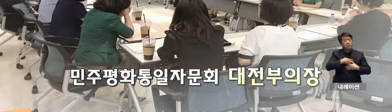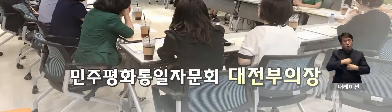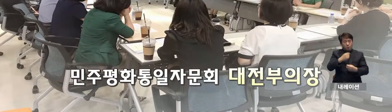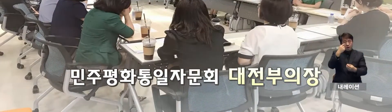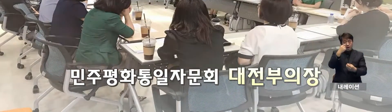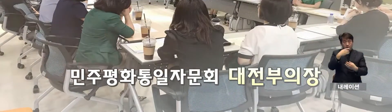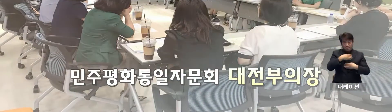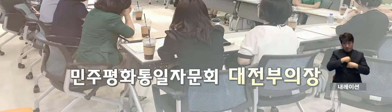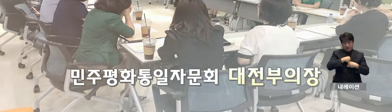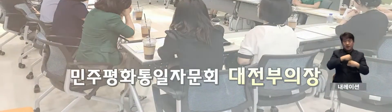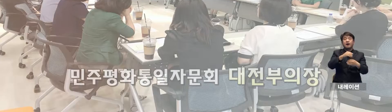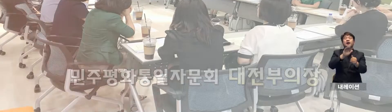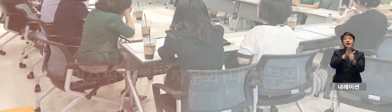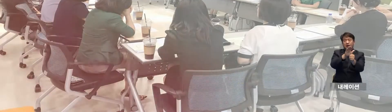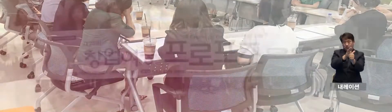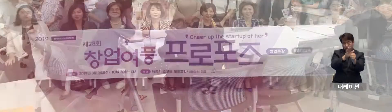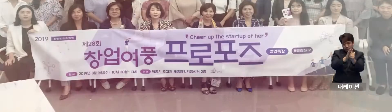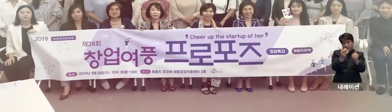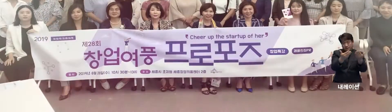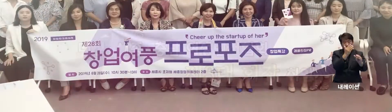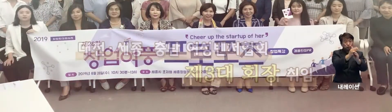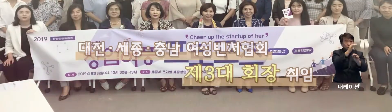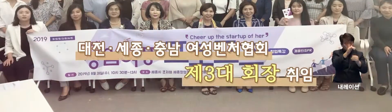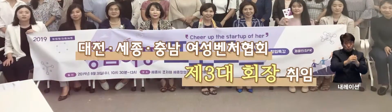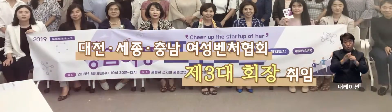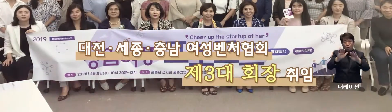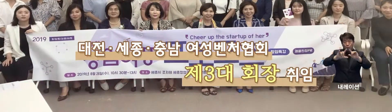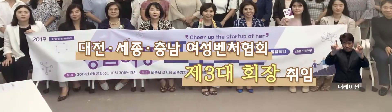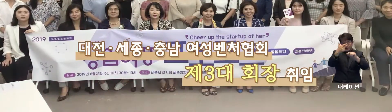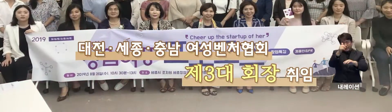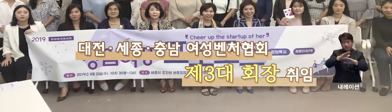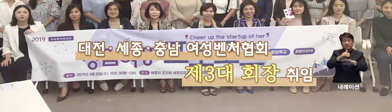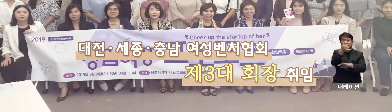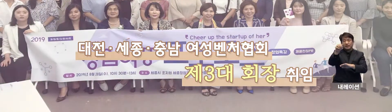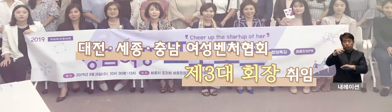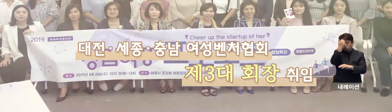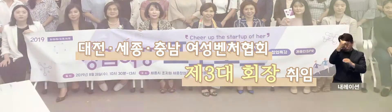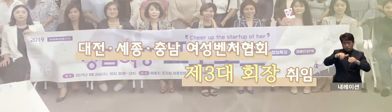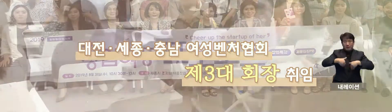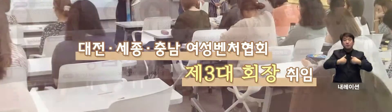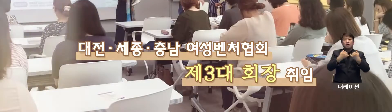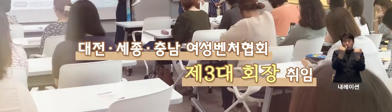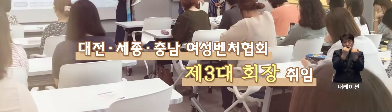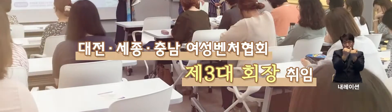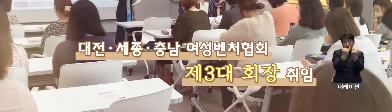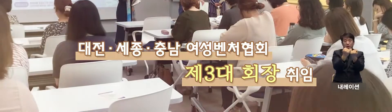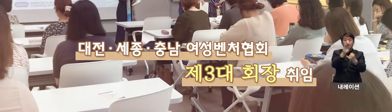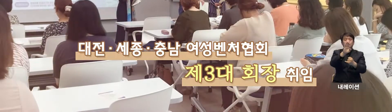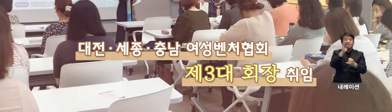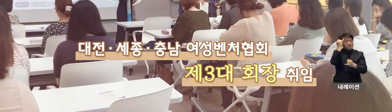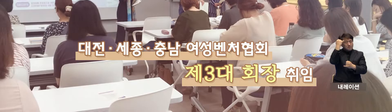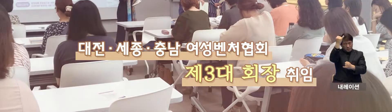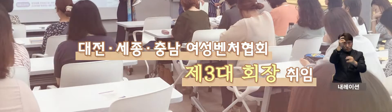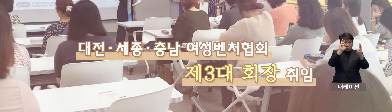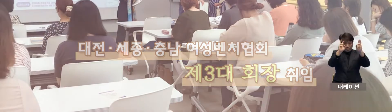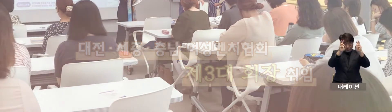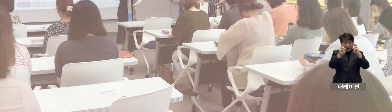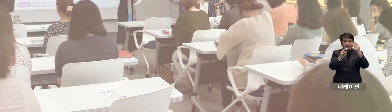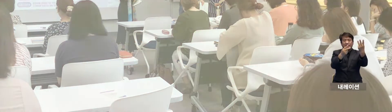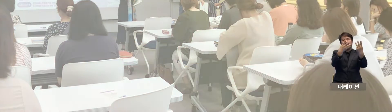부의장으로 국가에 공헌하고 있으며 올해는 대전 세종 충남 여성벤처협회 제3대 회장에